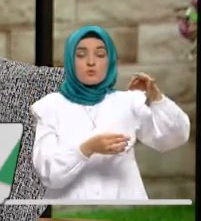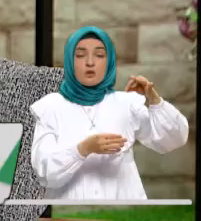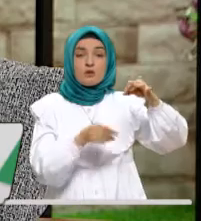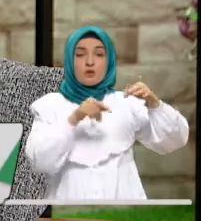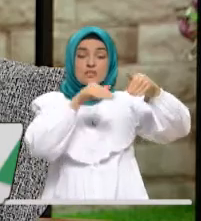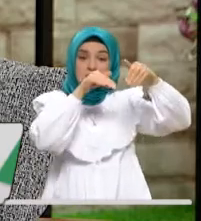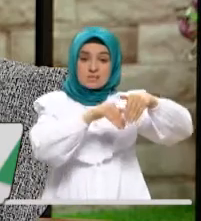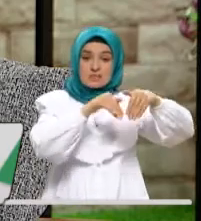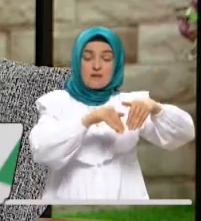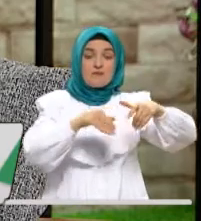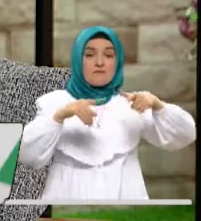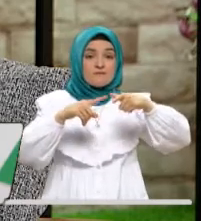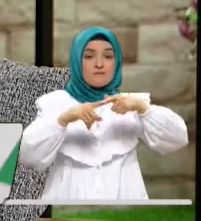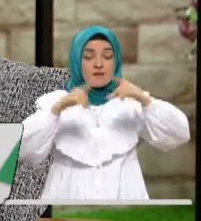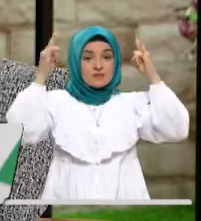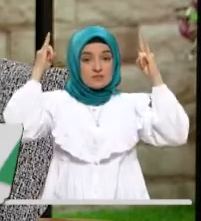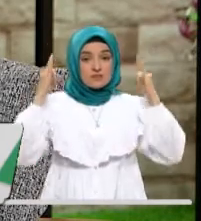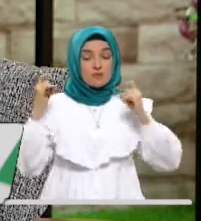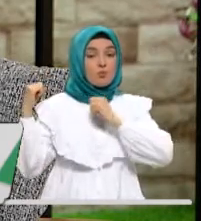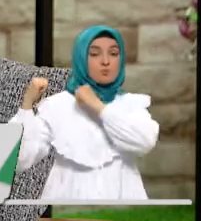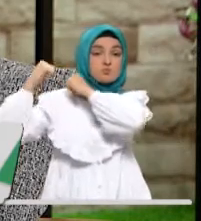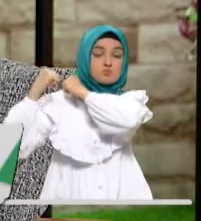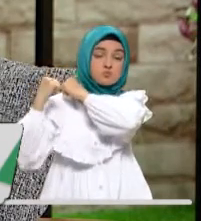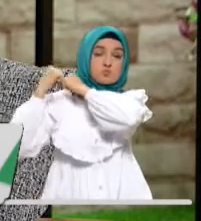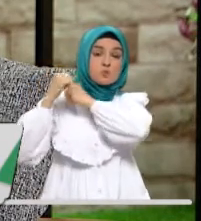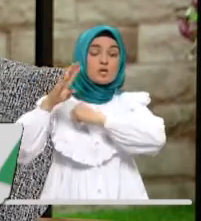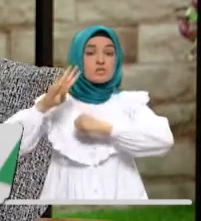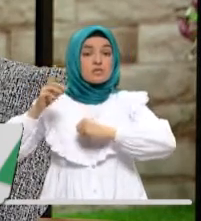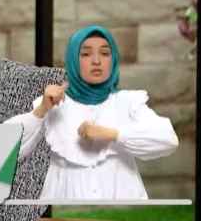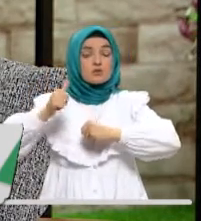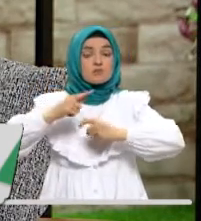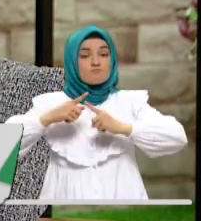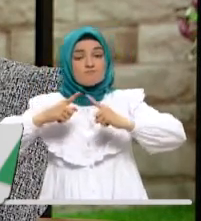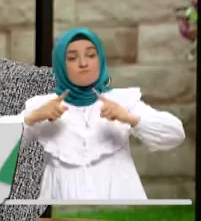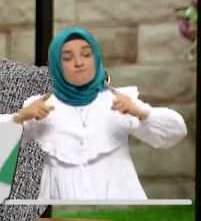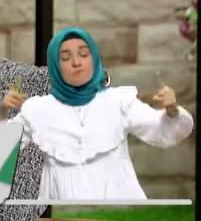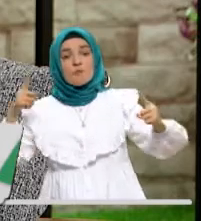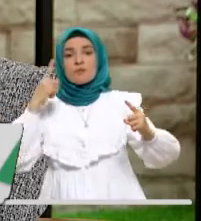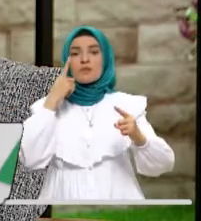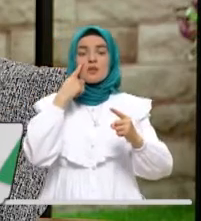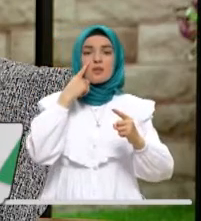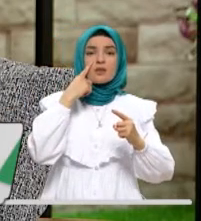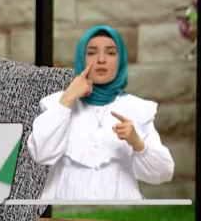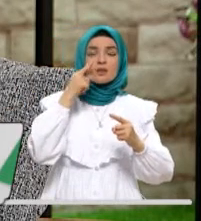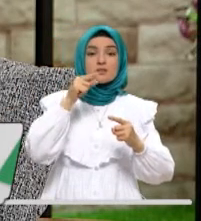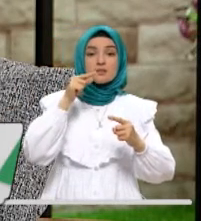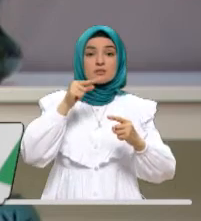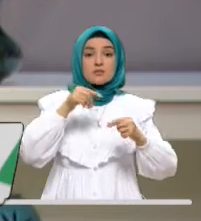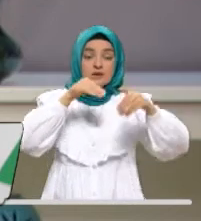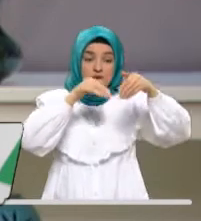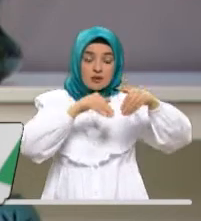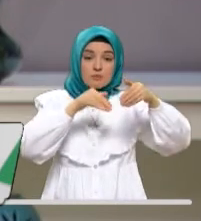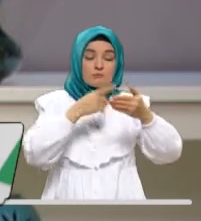cenazesini Fatih Camii'ne kadar omuzunda taşıyıp 40 gün boyunca devlet ricaliyle birlikte annesinin kabrinde Kur'an